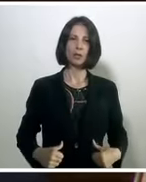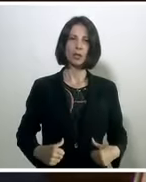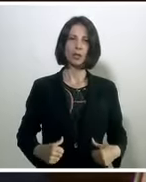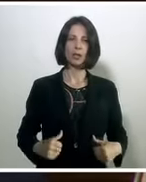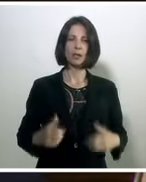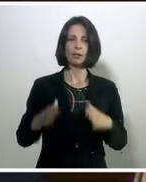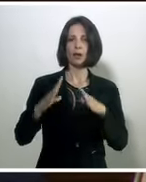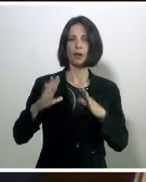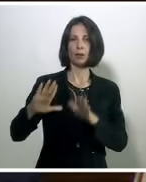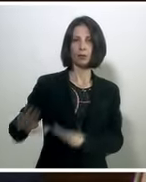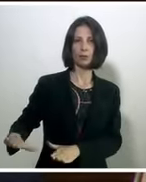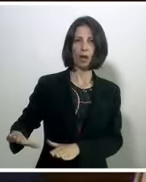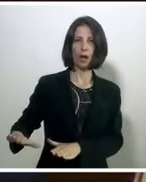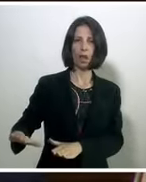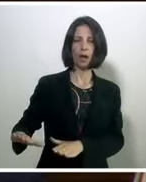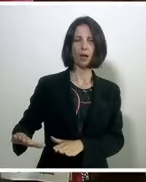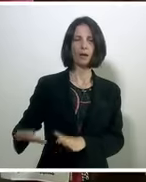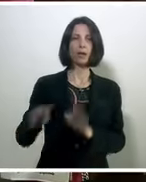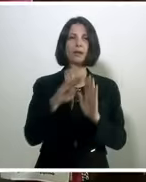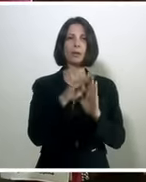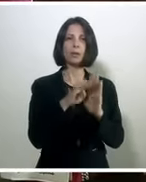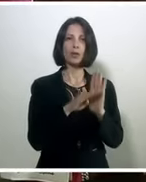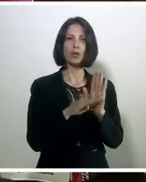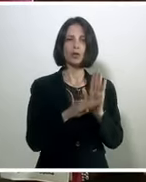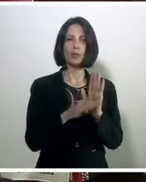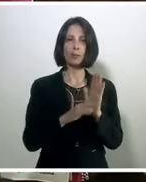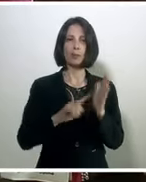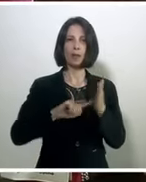principi e dei valori fondanti della Repubblica